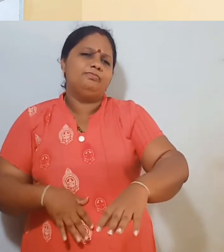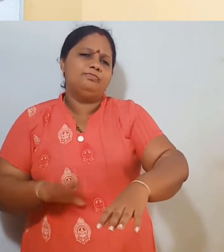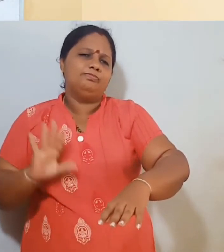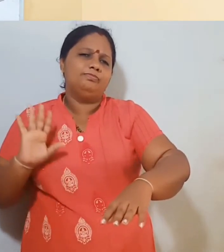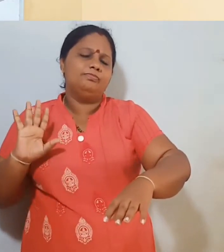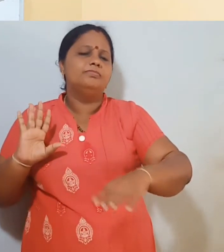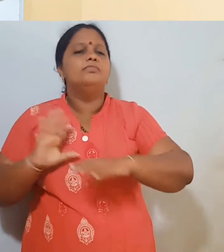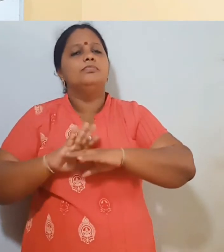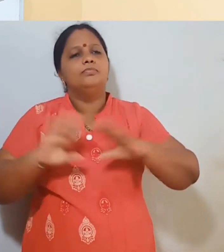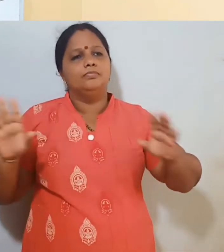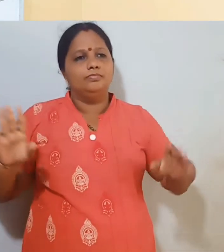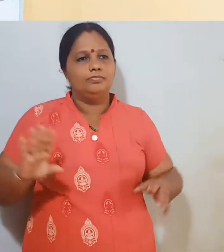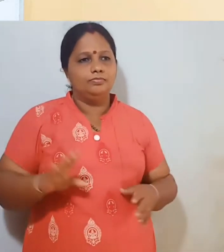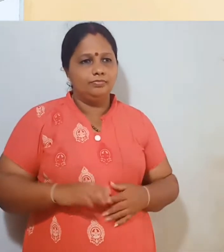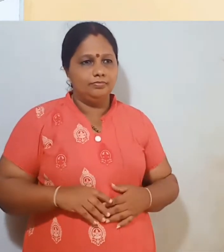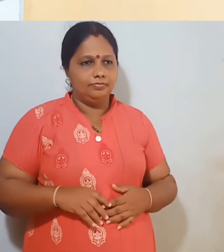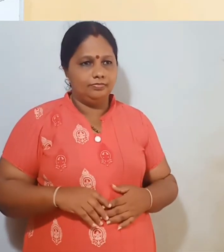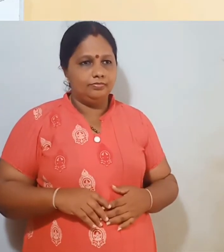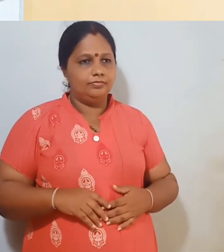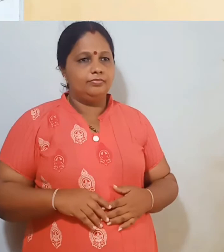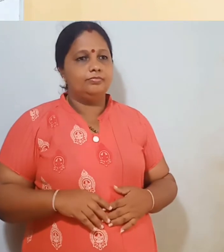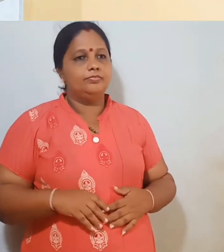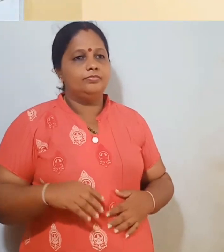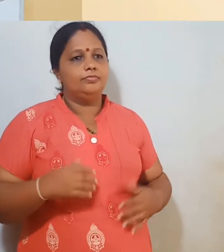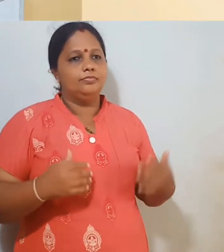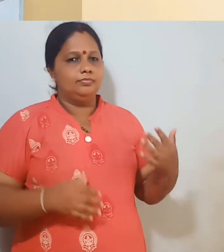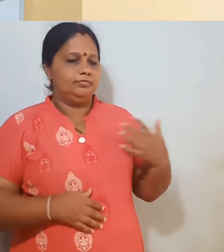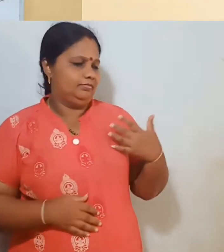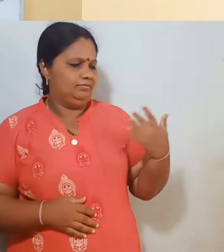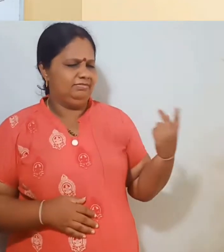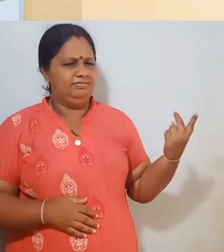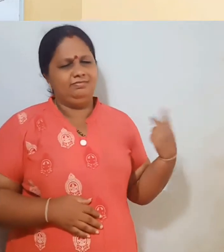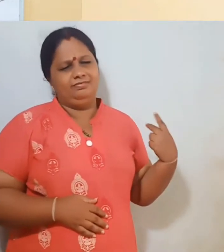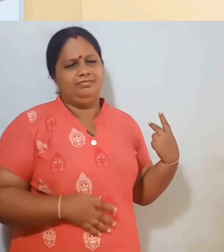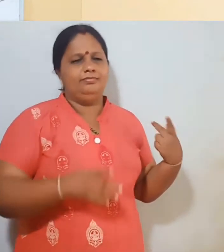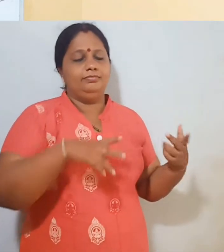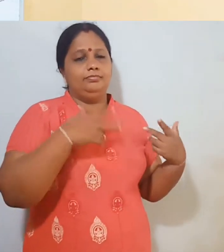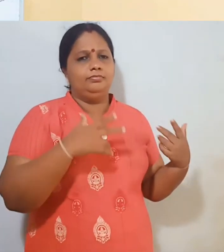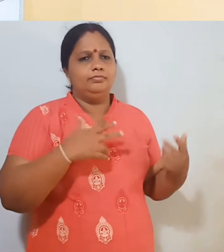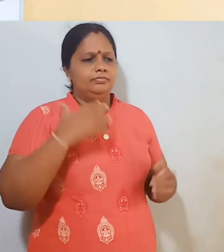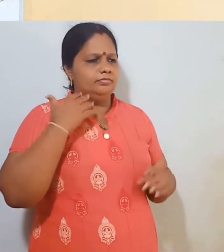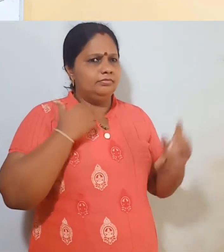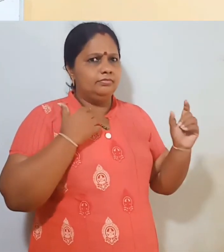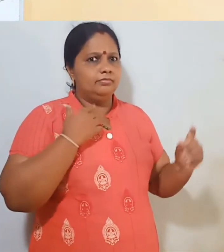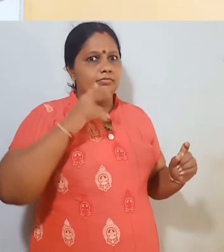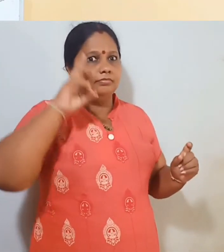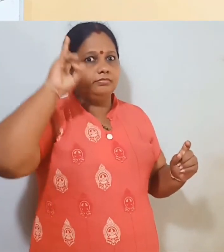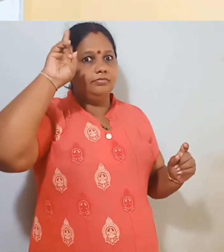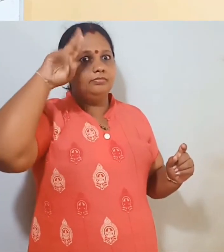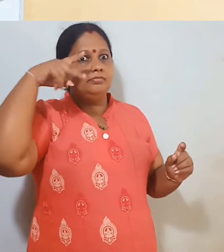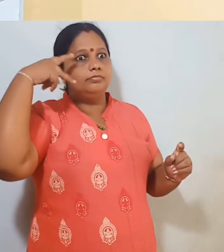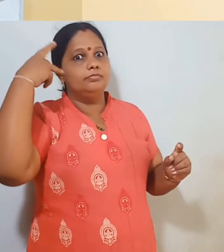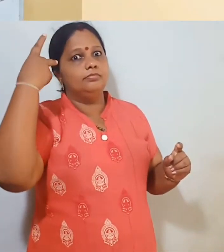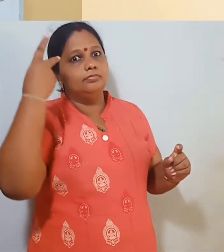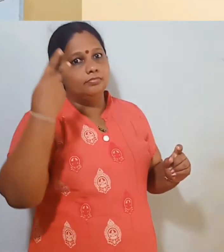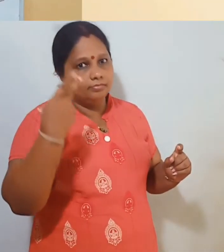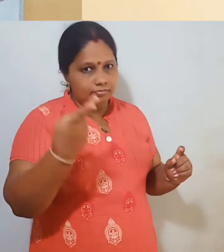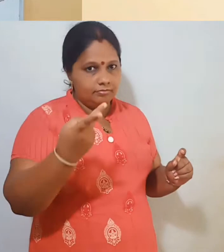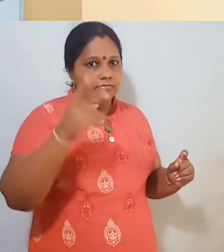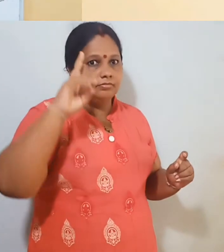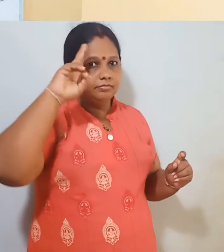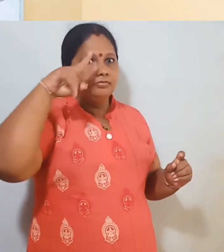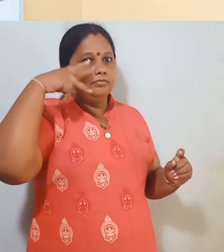உங்களோட நின்று கொண்டிருக்கிற ஒரு ஆள் மயங்கி விழுறாரு, மயங்கி போறாரு உடனே என்ன செய்வாங்க? எல்லாரும் பிடிச்சு கொண்டாட கதிரையில்